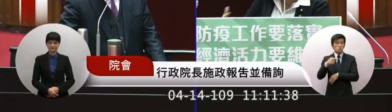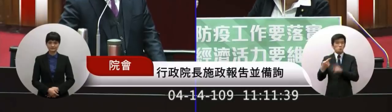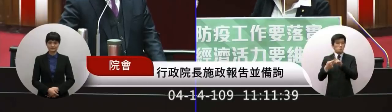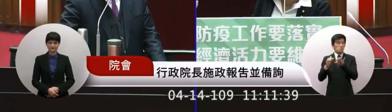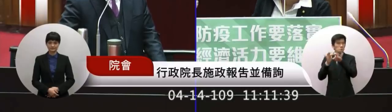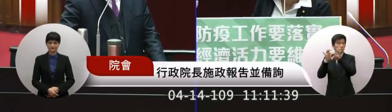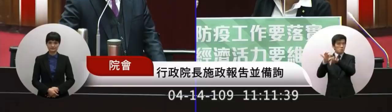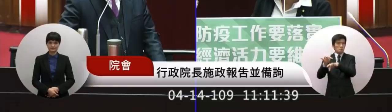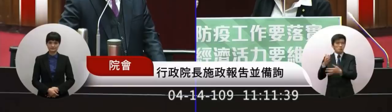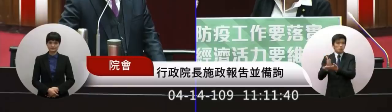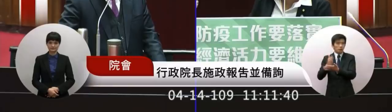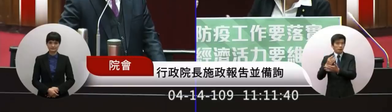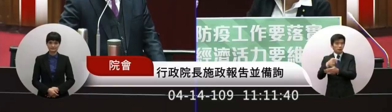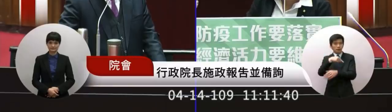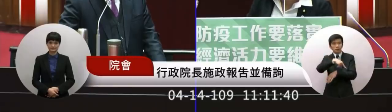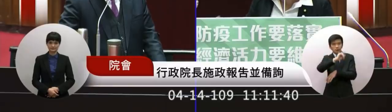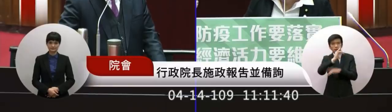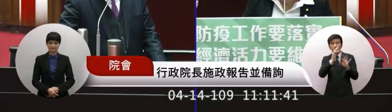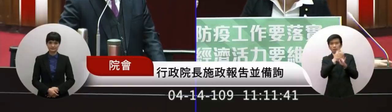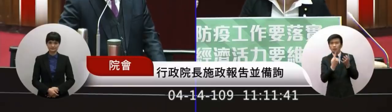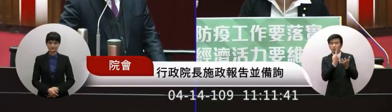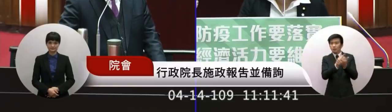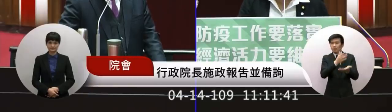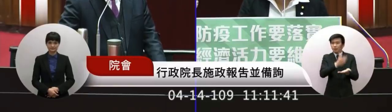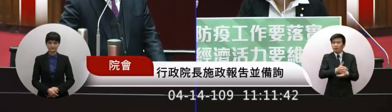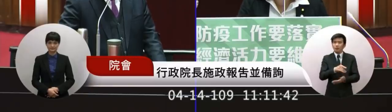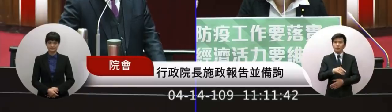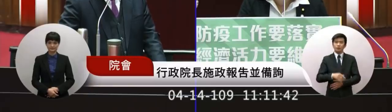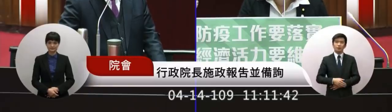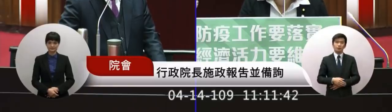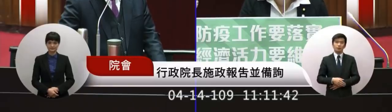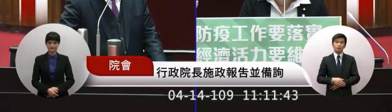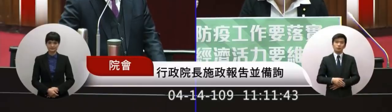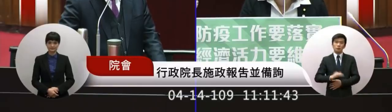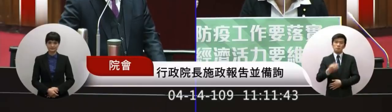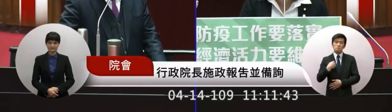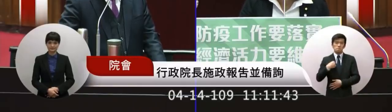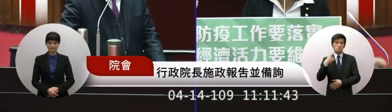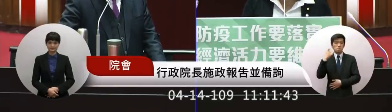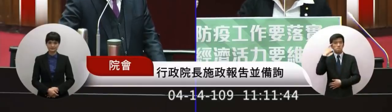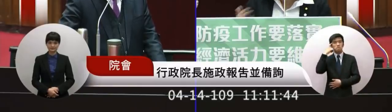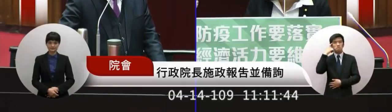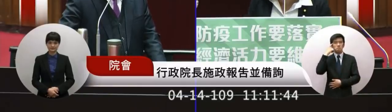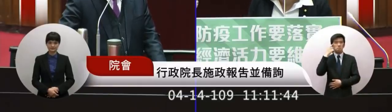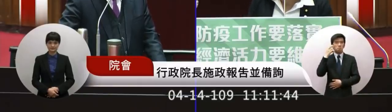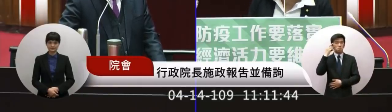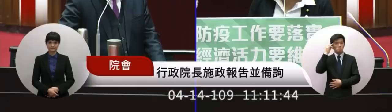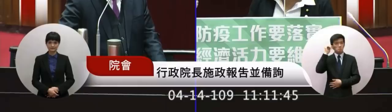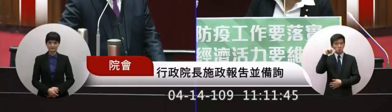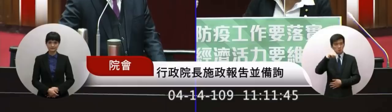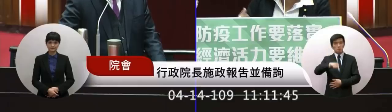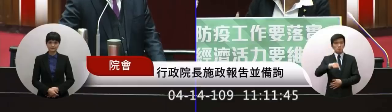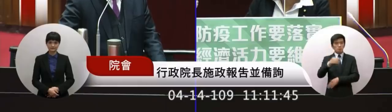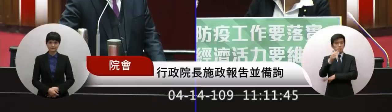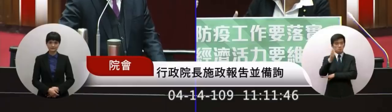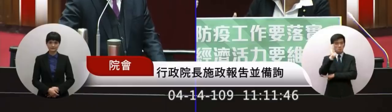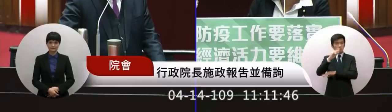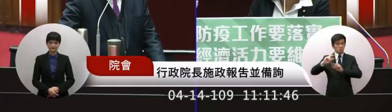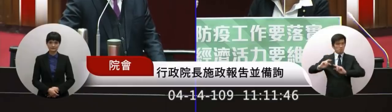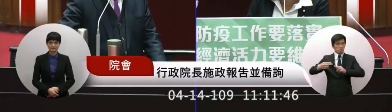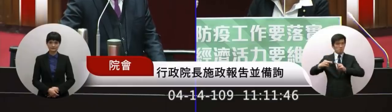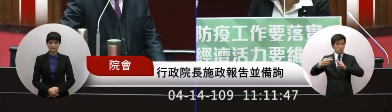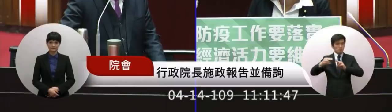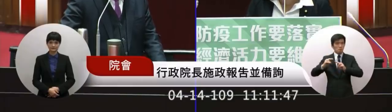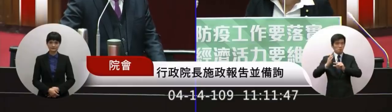可以去對決的地方有公共有財但是我認為我們有的改進在未